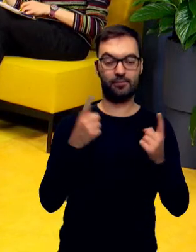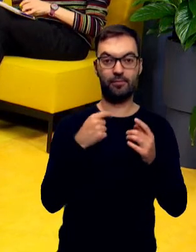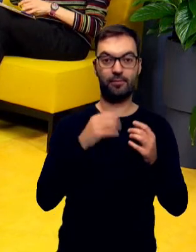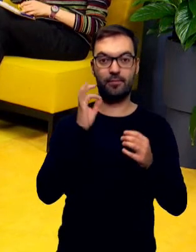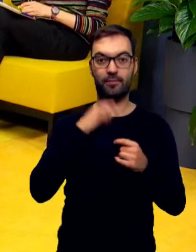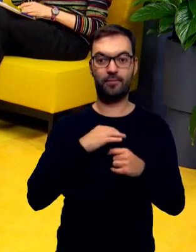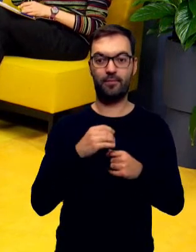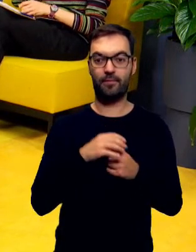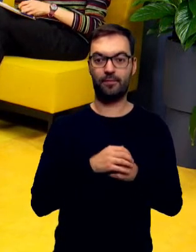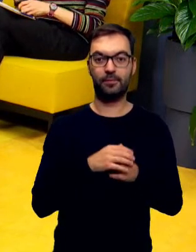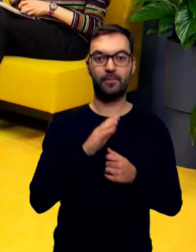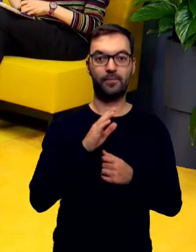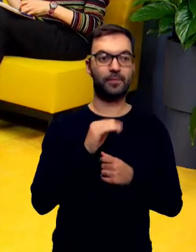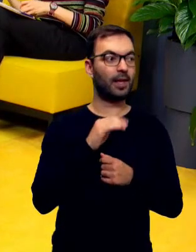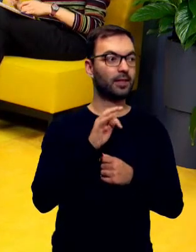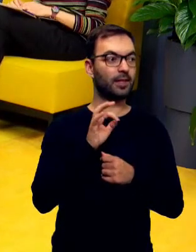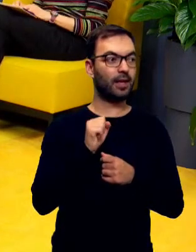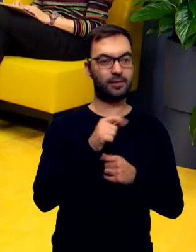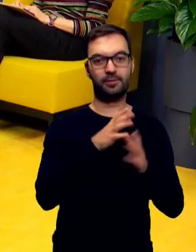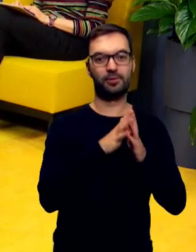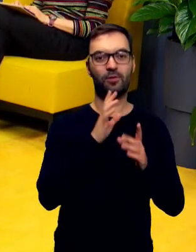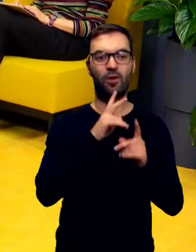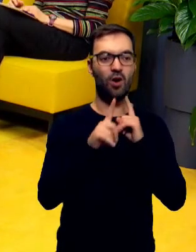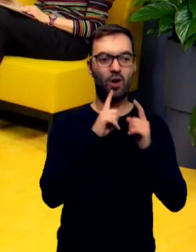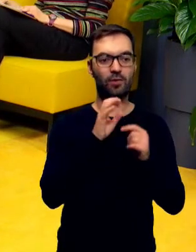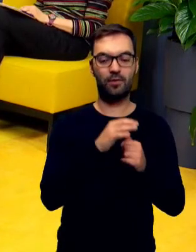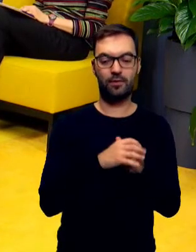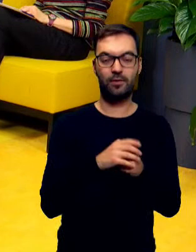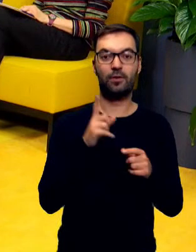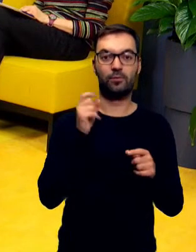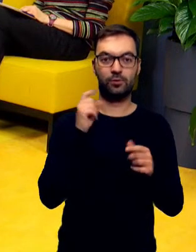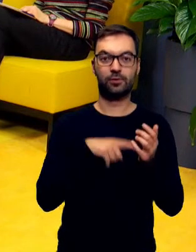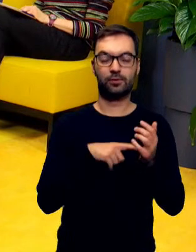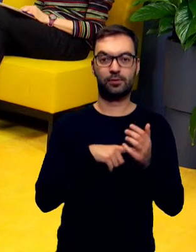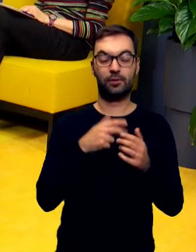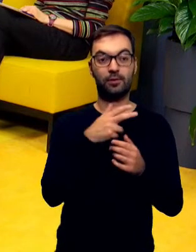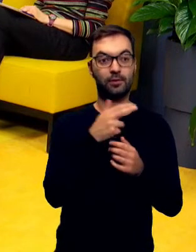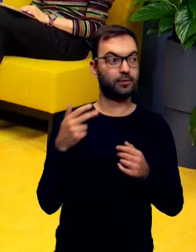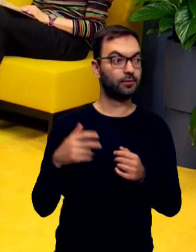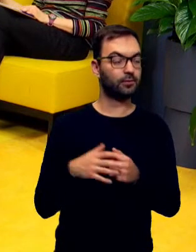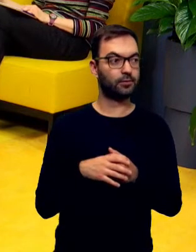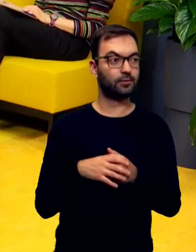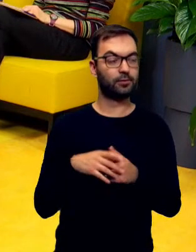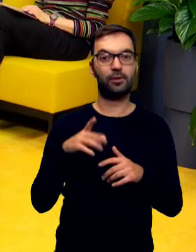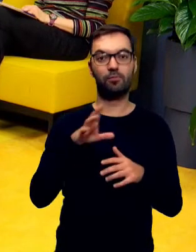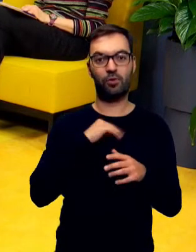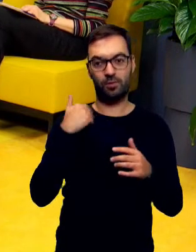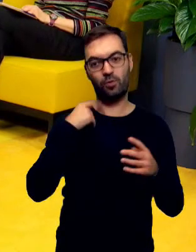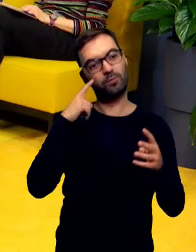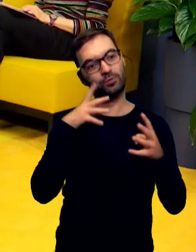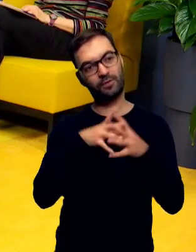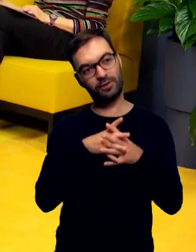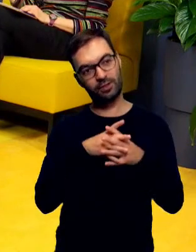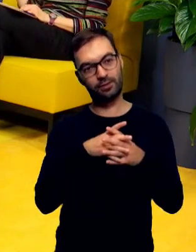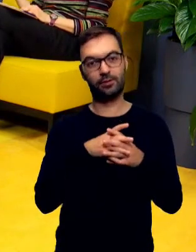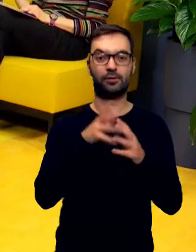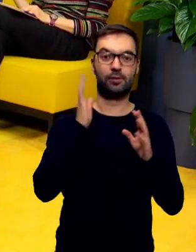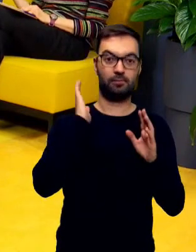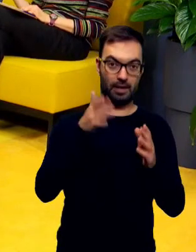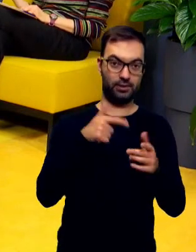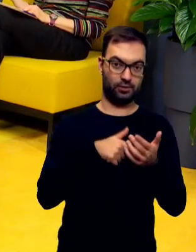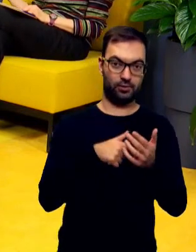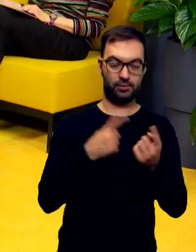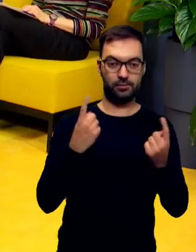sytuacji, pani Beato, też tych rozmów, bo tutaj się pojawia właśnie ten wątek, czy dało się przewidzieć, że coś takiego